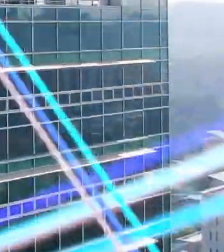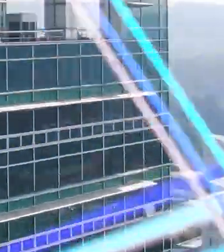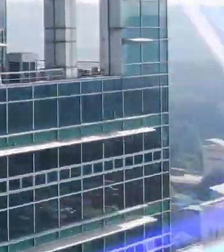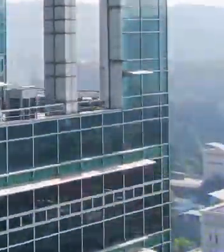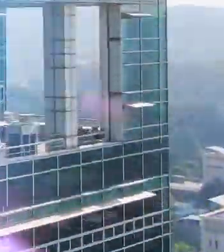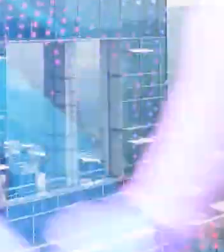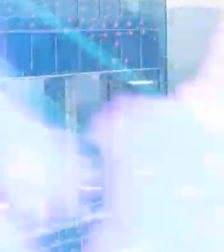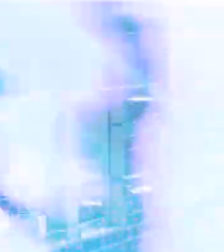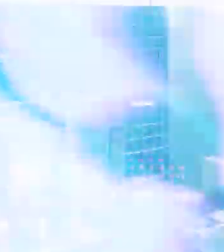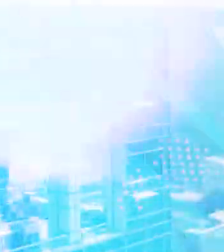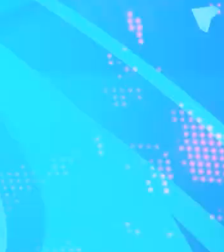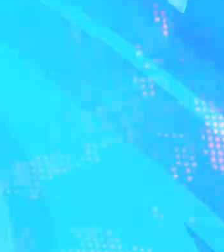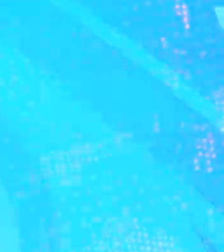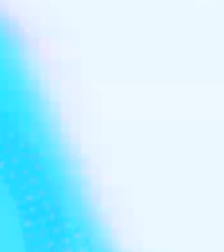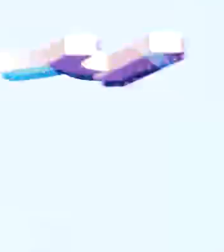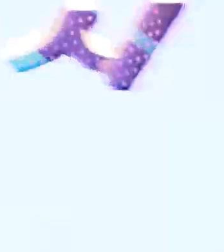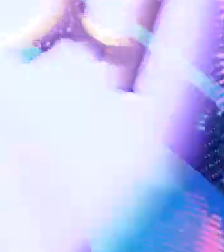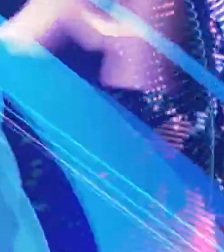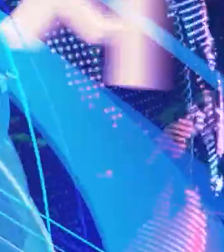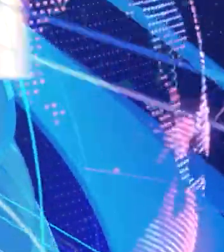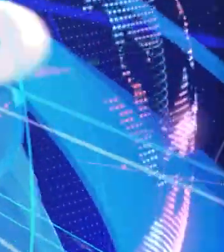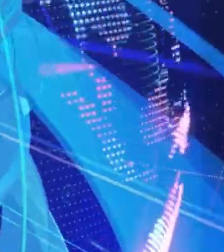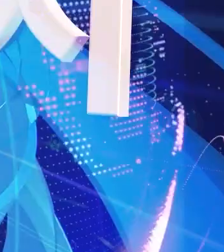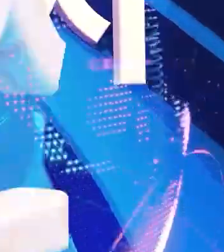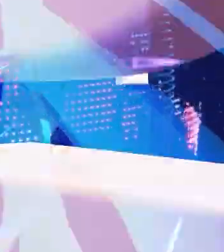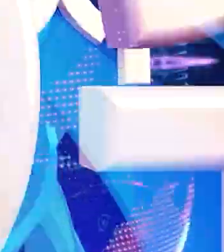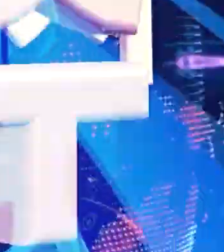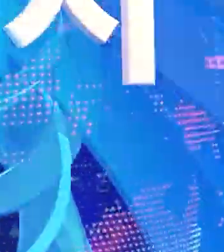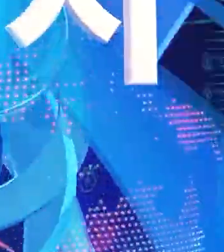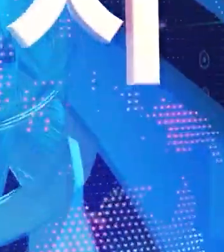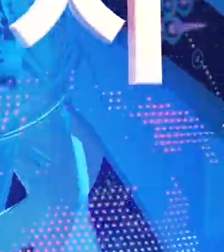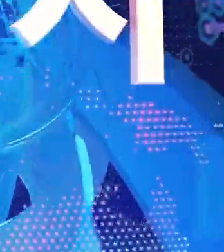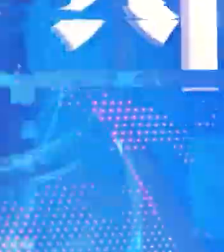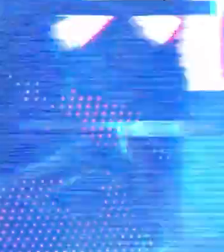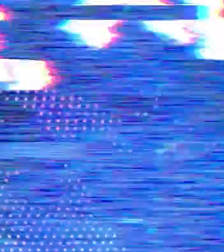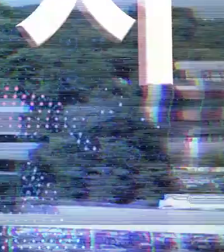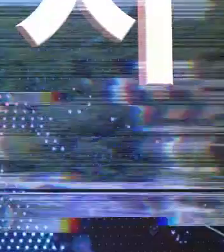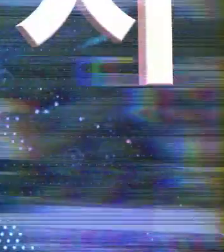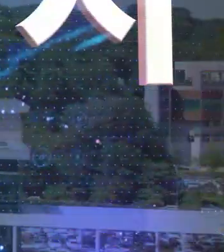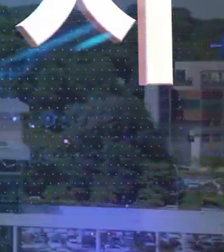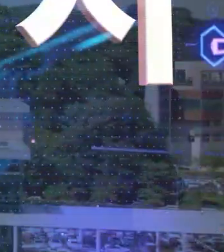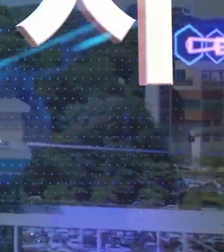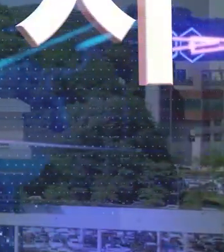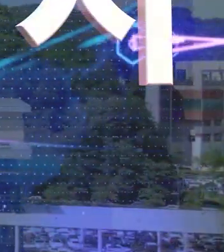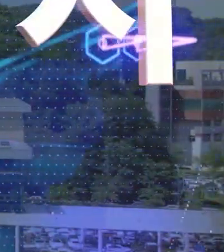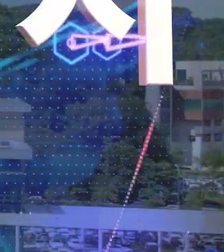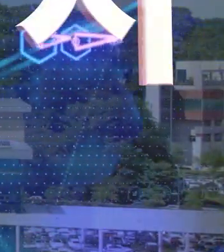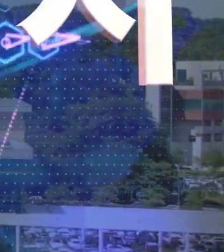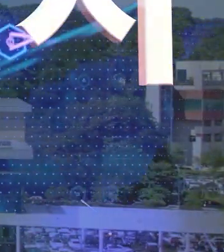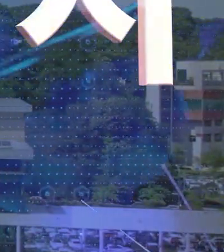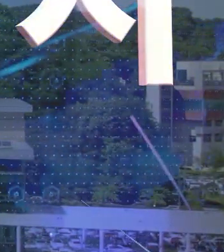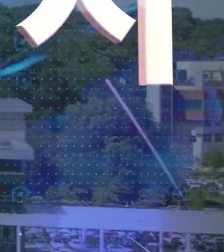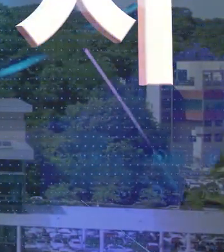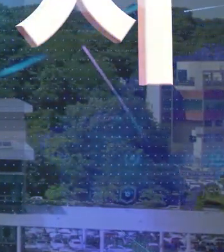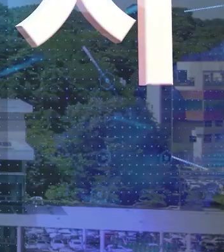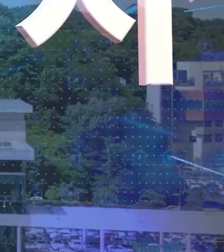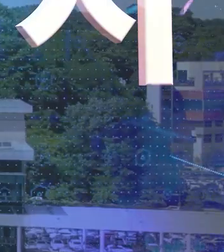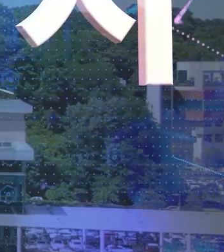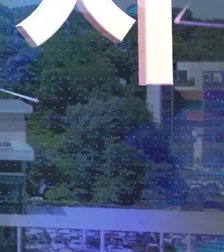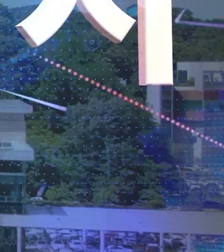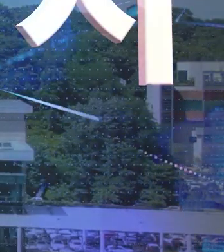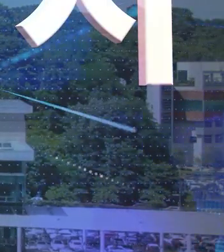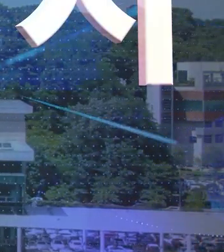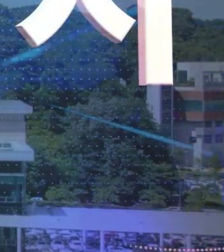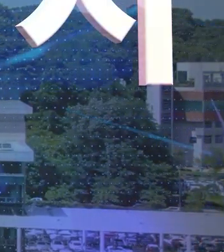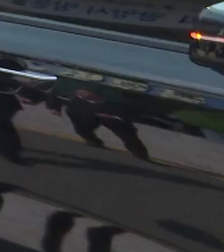좋은